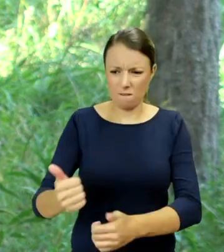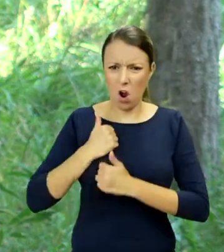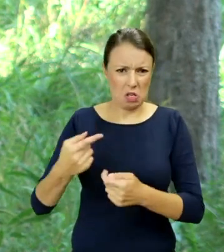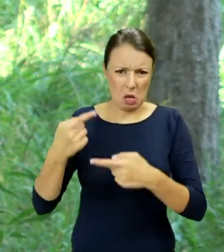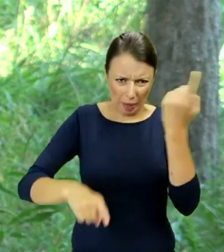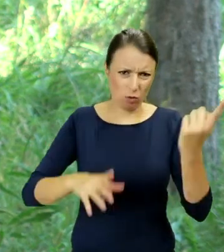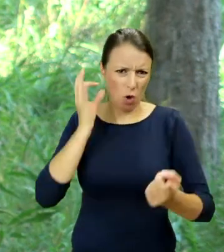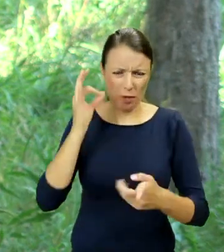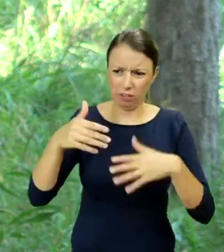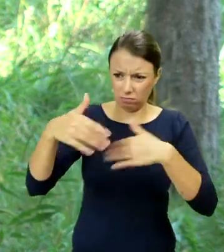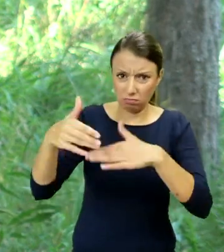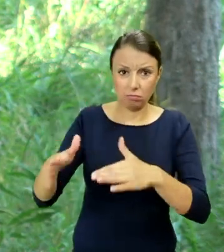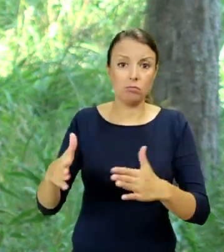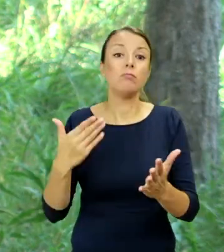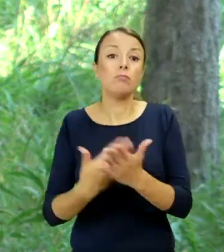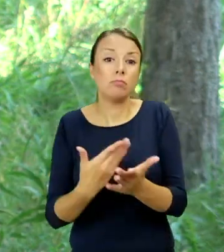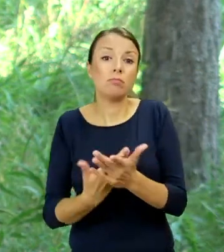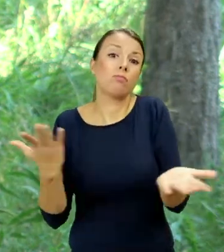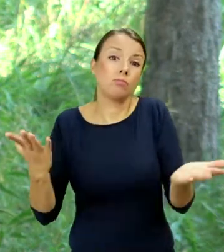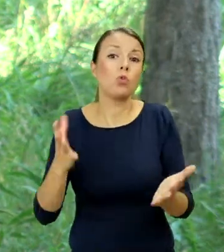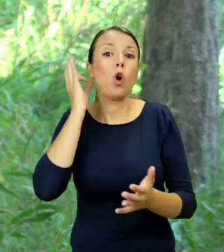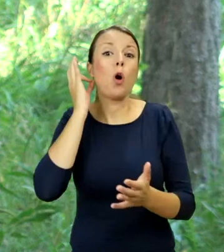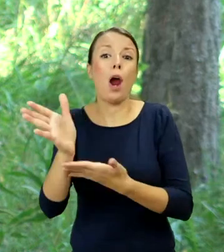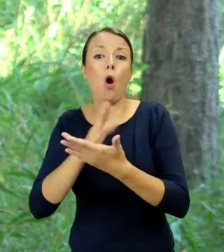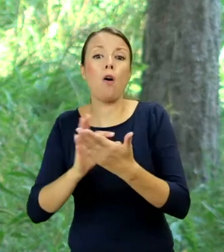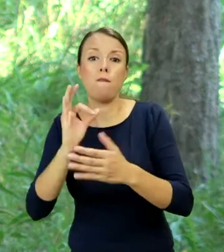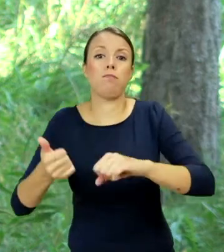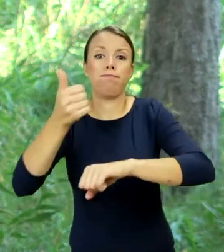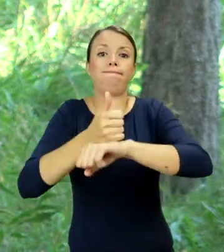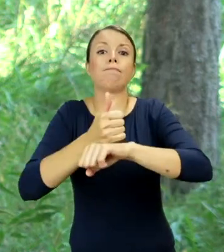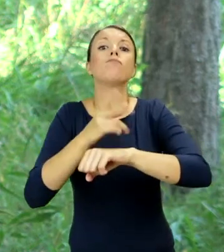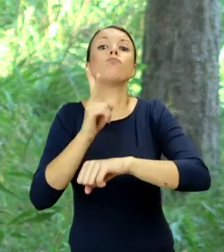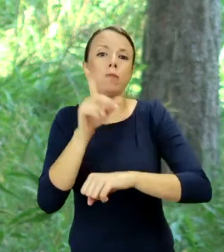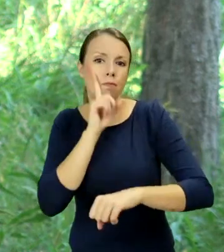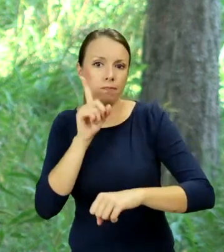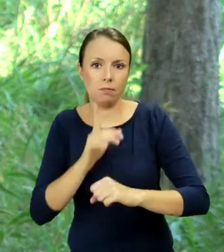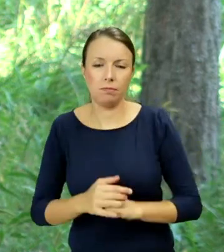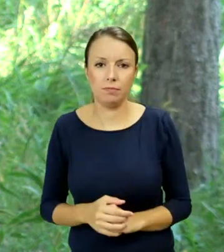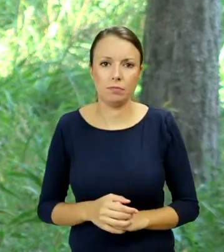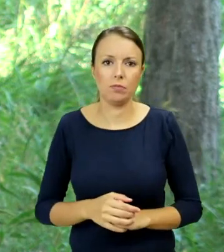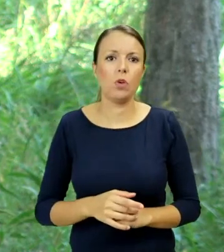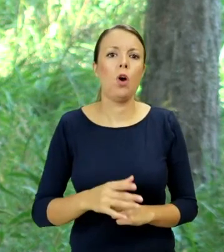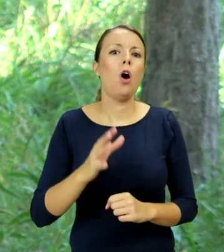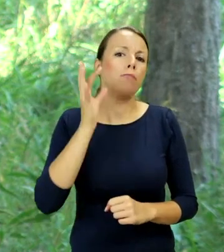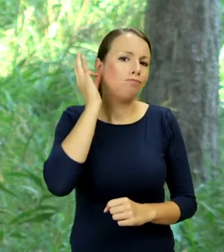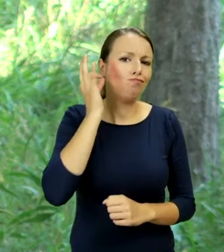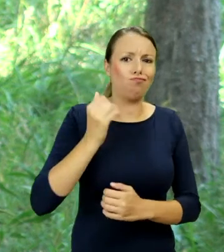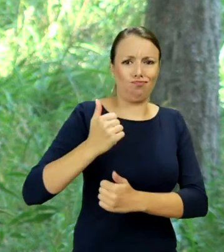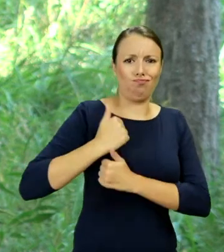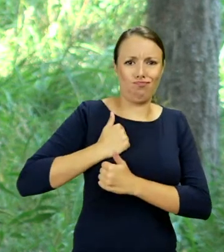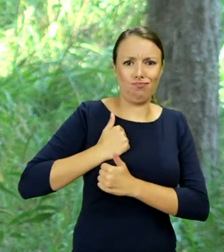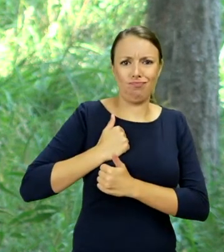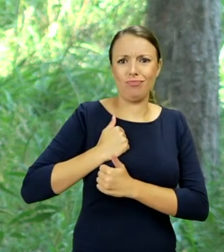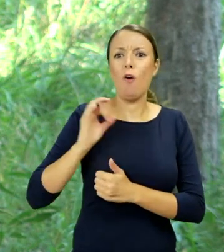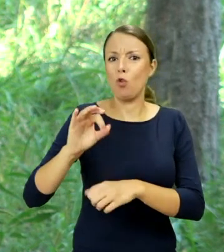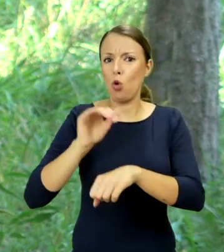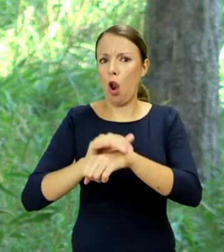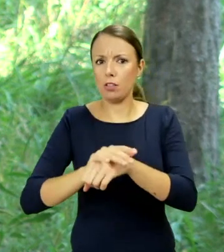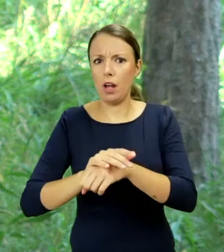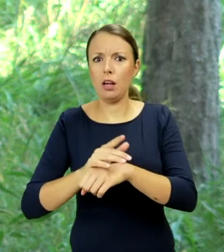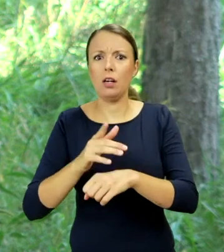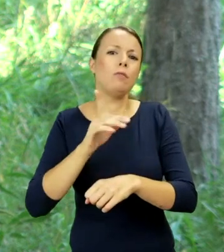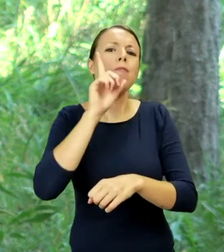oddziały kobiece miały męskich dowódców, żołnierze swoje koleżanki, żołnierki lekceważyli i czynili im